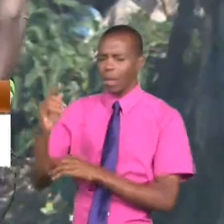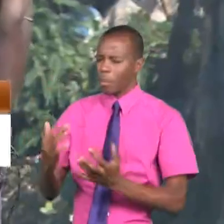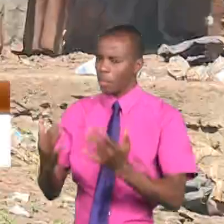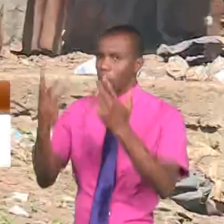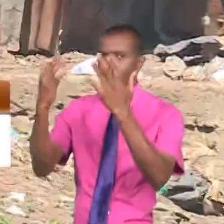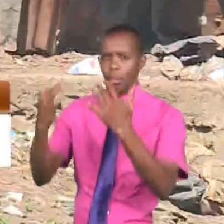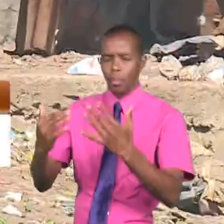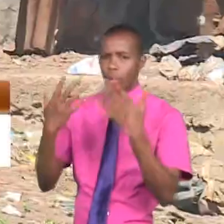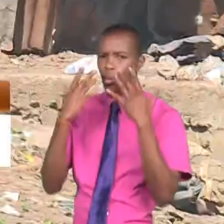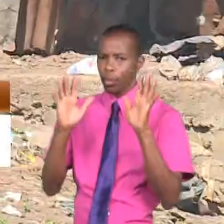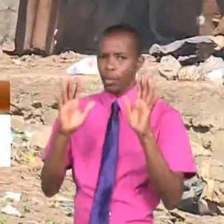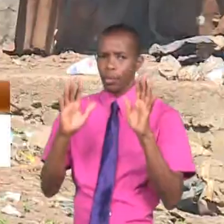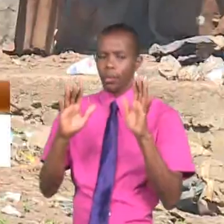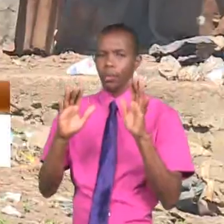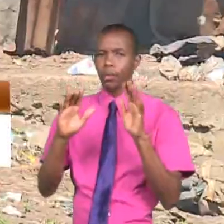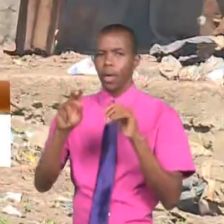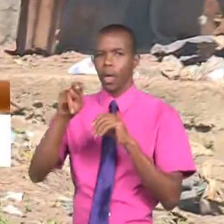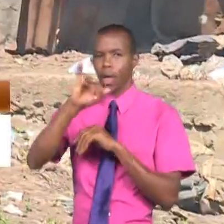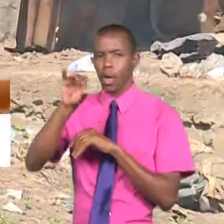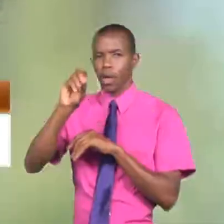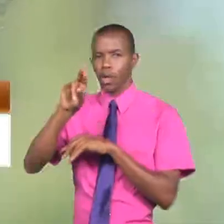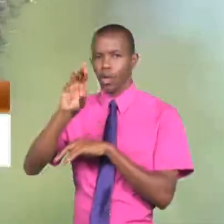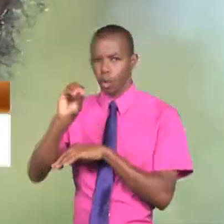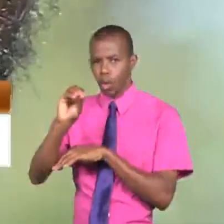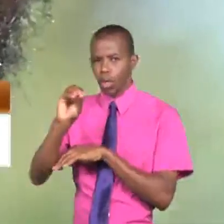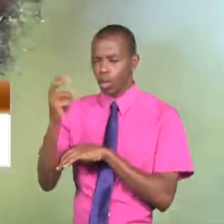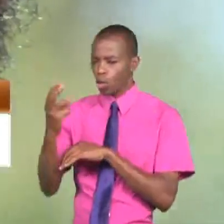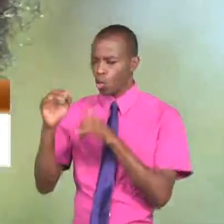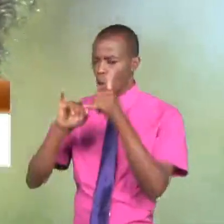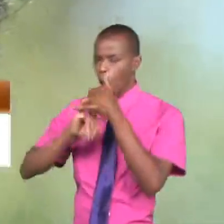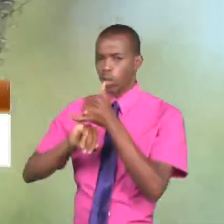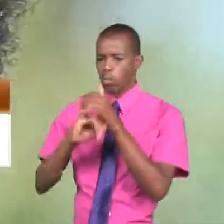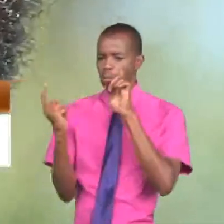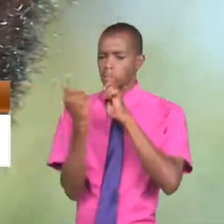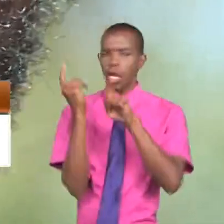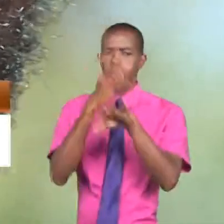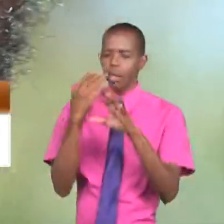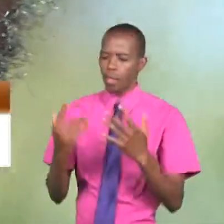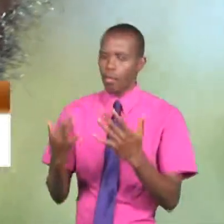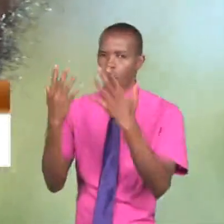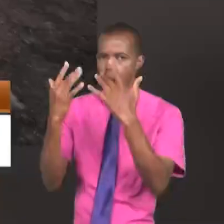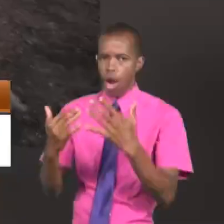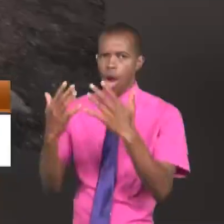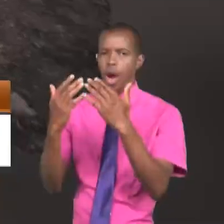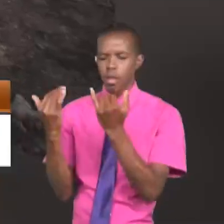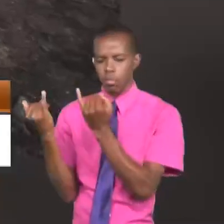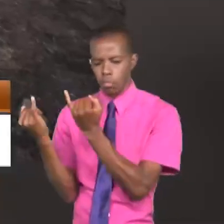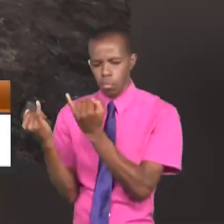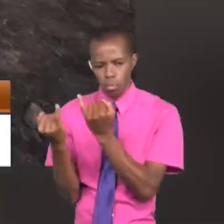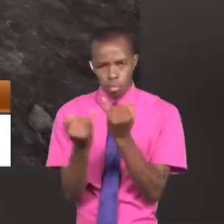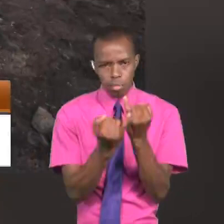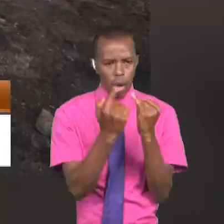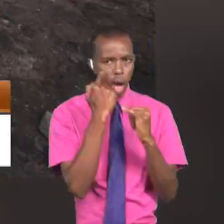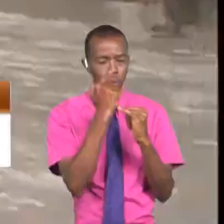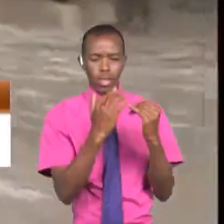hivyo juu. George Njoroge na Halima Ishmael ni wachumba waliopatana baada ya mkasa wa moto, wanatukaribisha kuyaona makovu